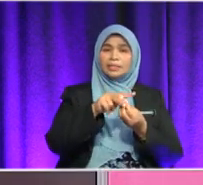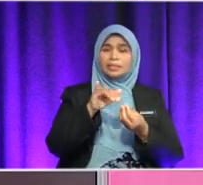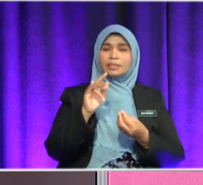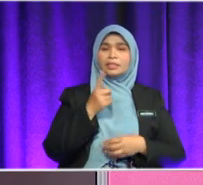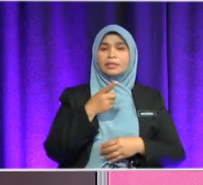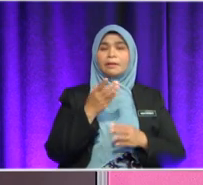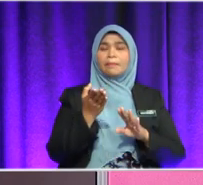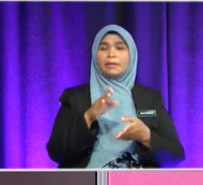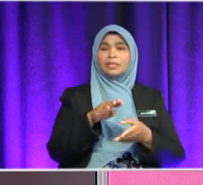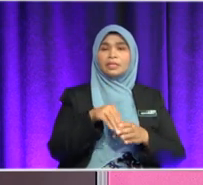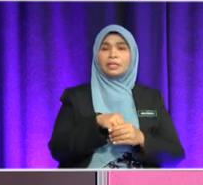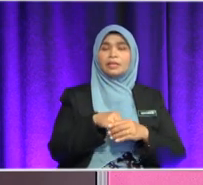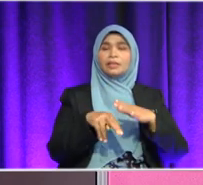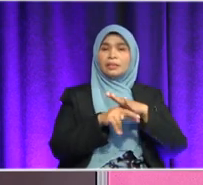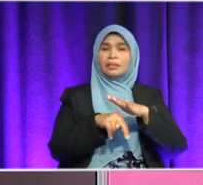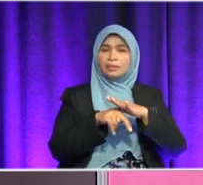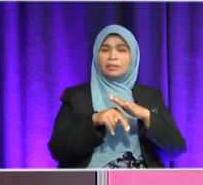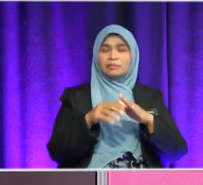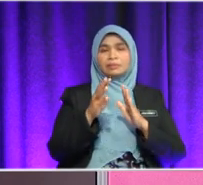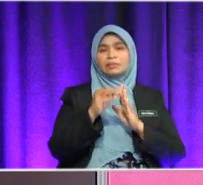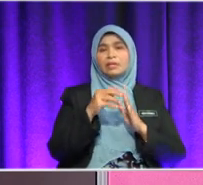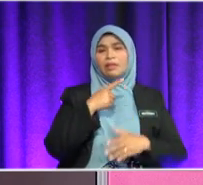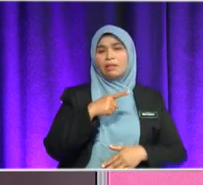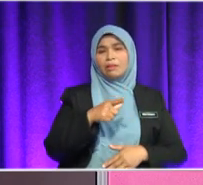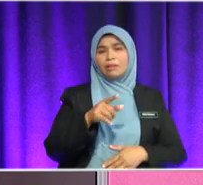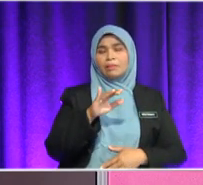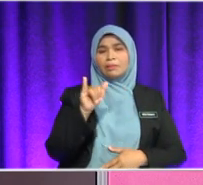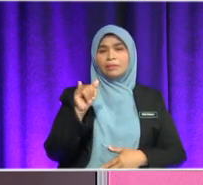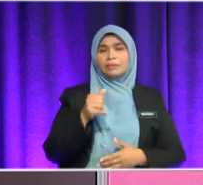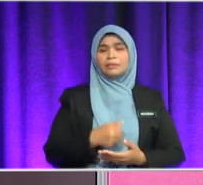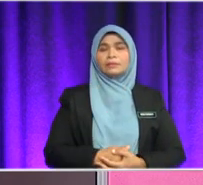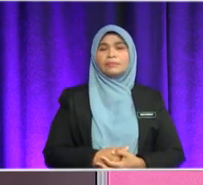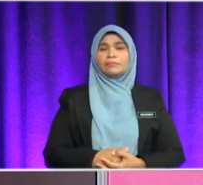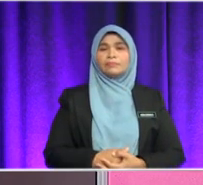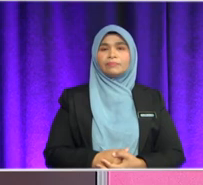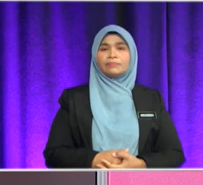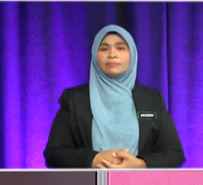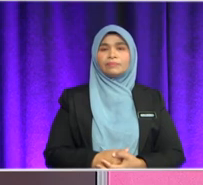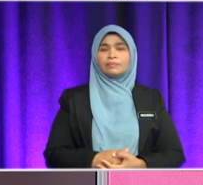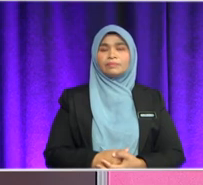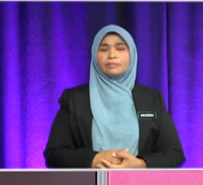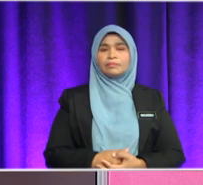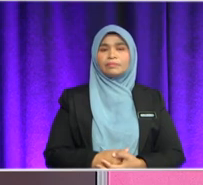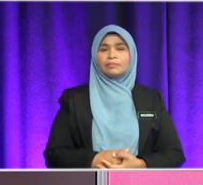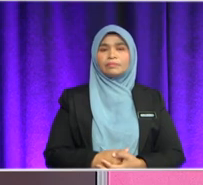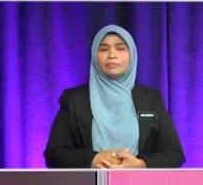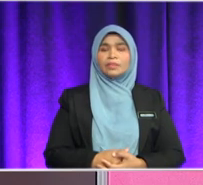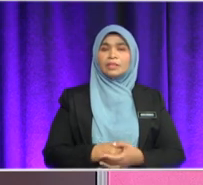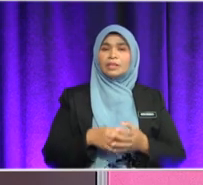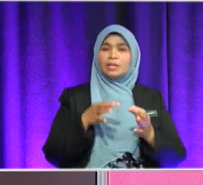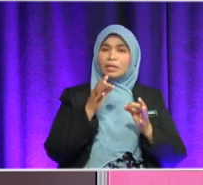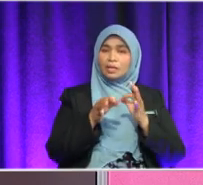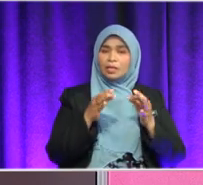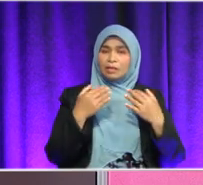itu dalam neraka selama-lamanya ya dalam neraka selama-lamanya Ya kalau Adik